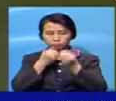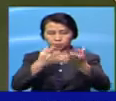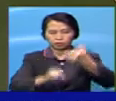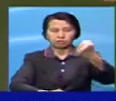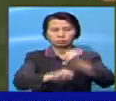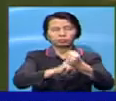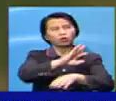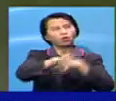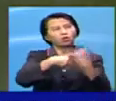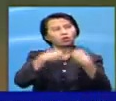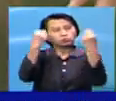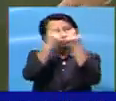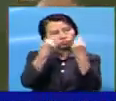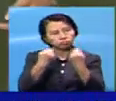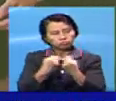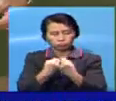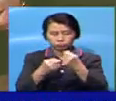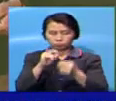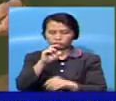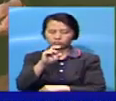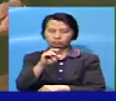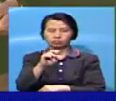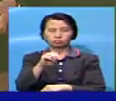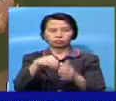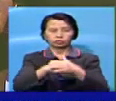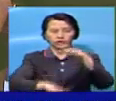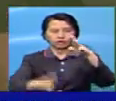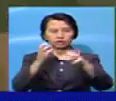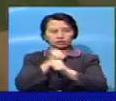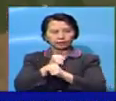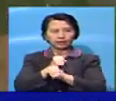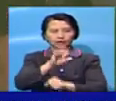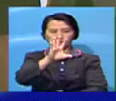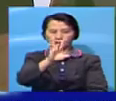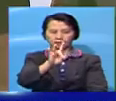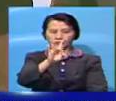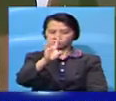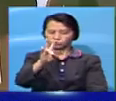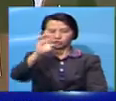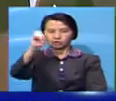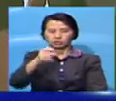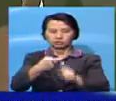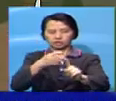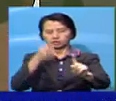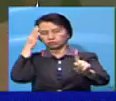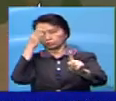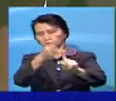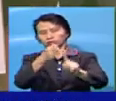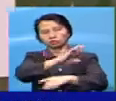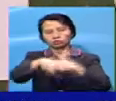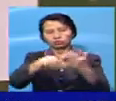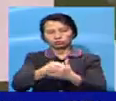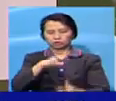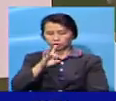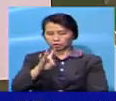keseluruhan penganjuran KL 2017 telah mencapai 87% daripada sasaran keseluruhan